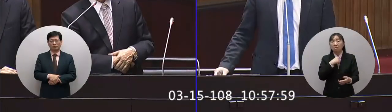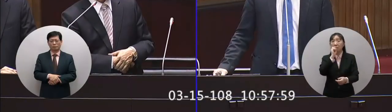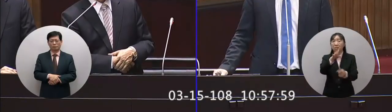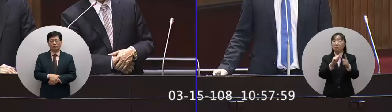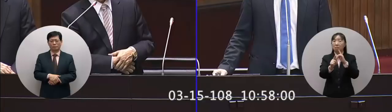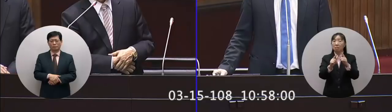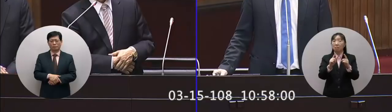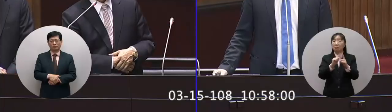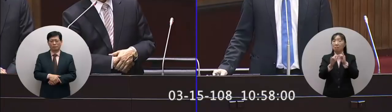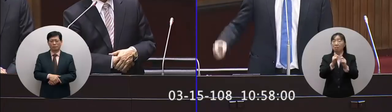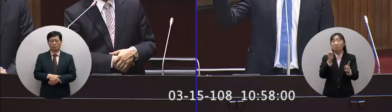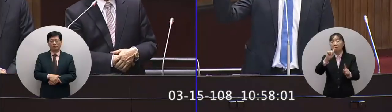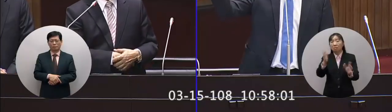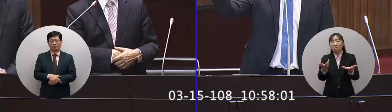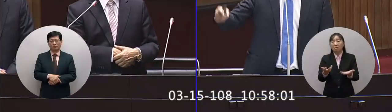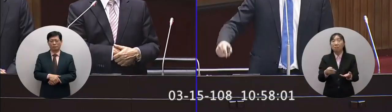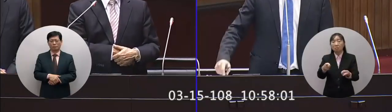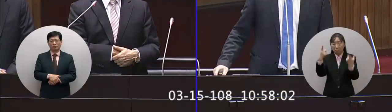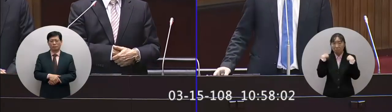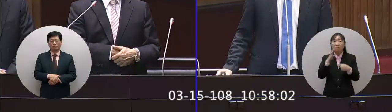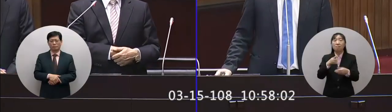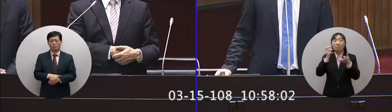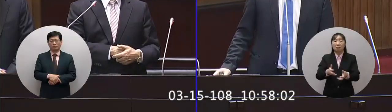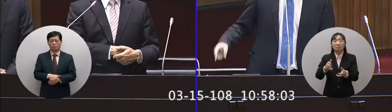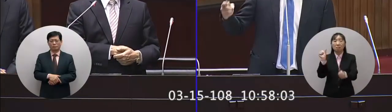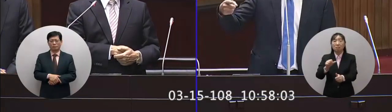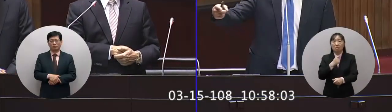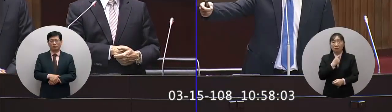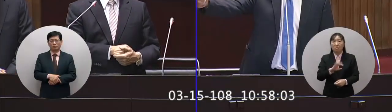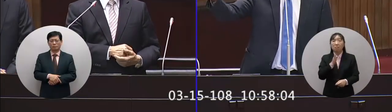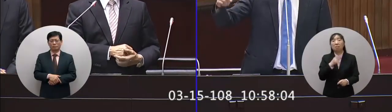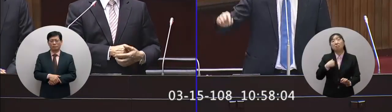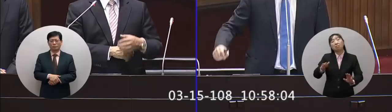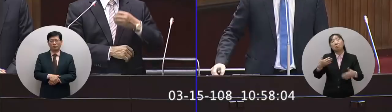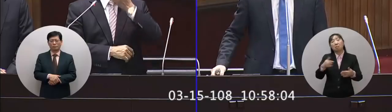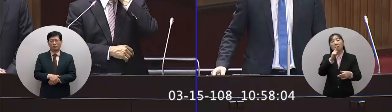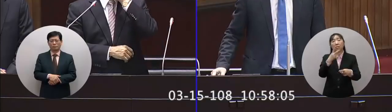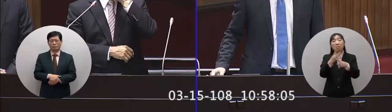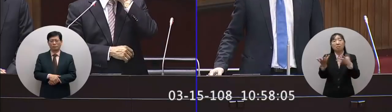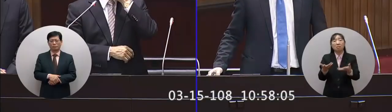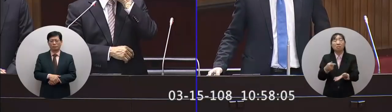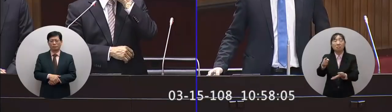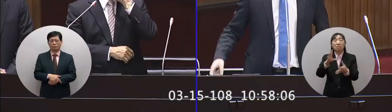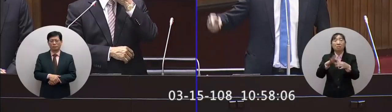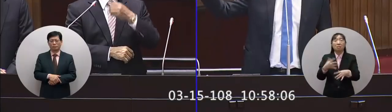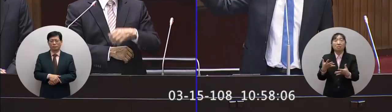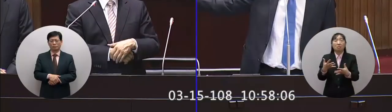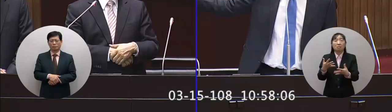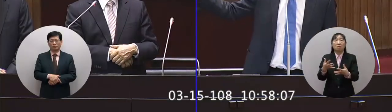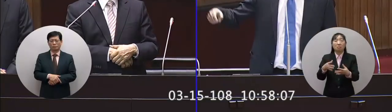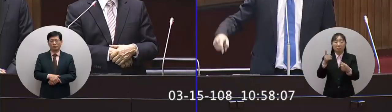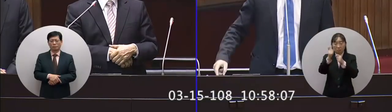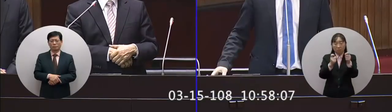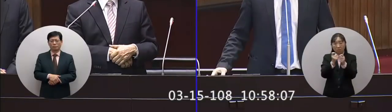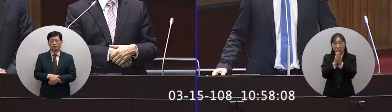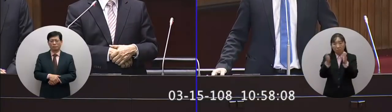湾社会什么事情？明明是贪污的重罪，结果轻轻的用业务侵占起诉，让他适用